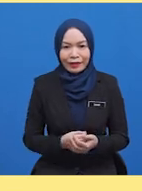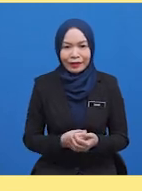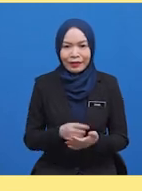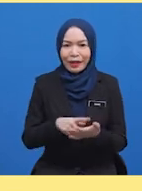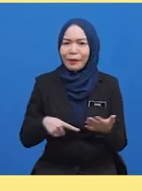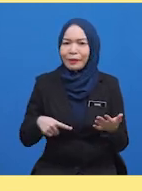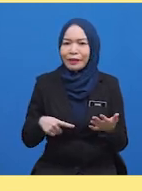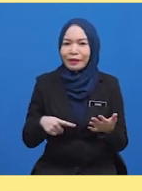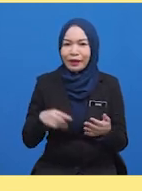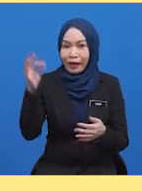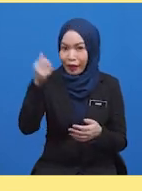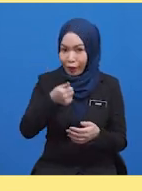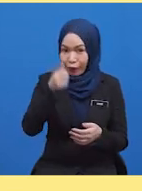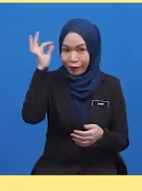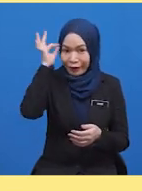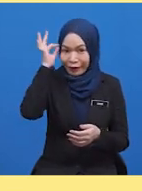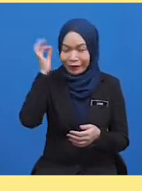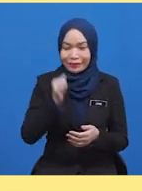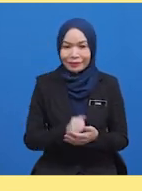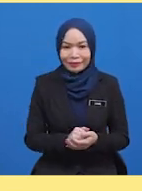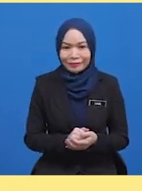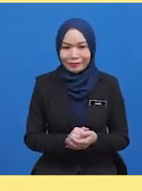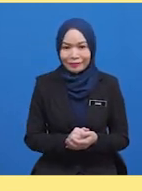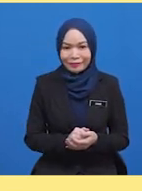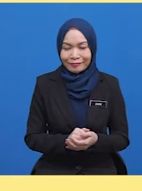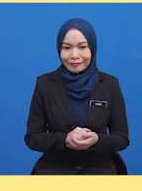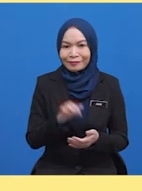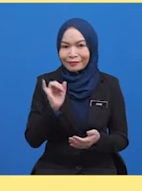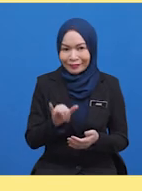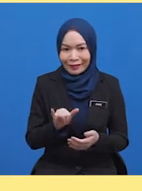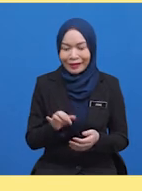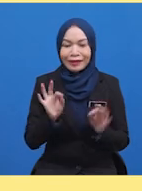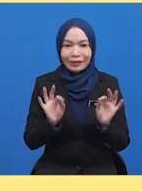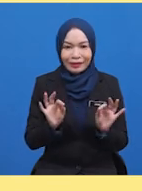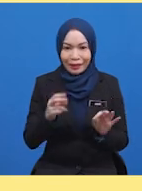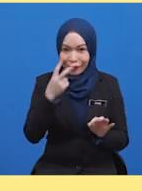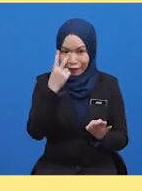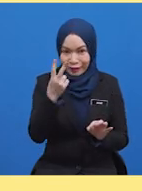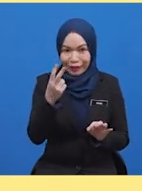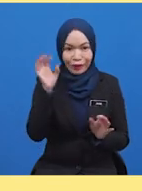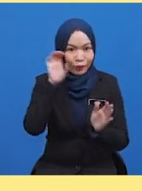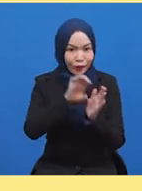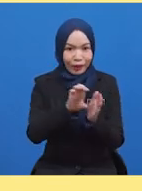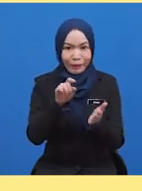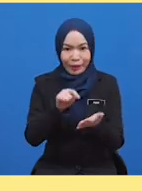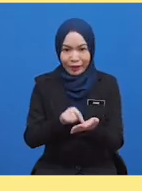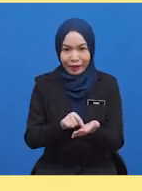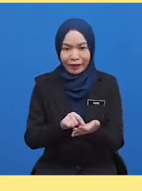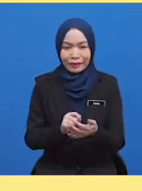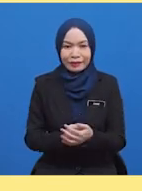ini yee hebat sekali murid-murid Teguh Jika diperhatikan gambar tersebut